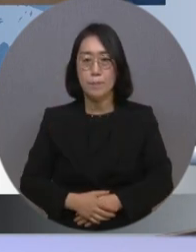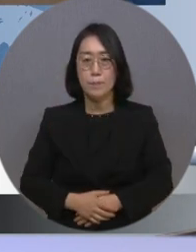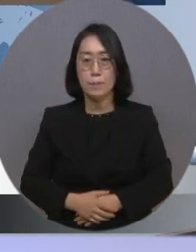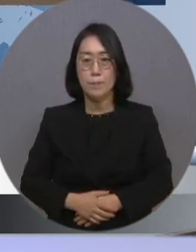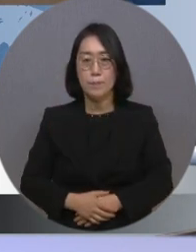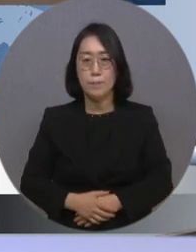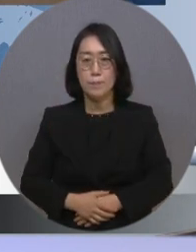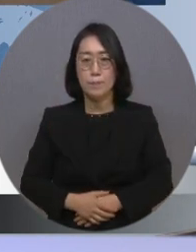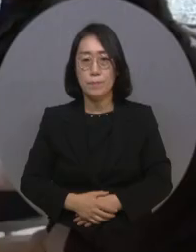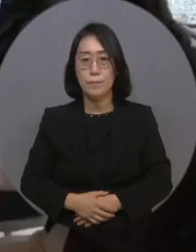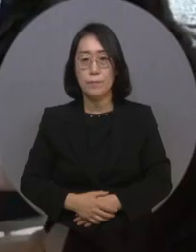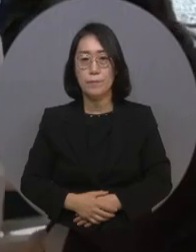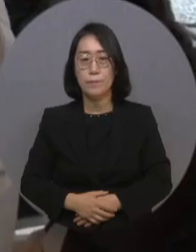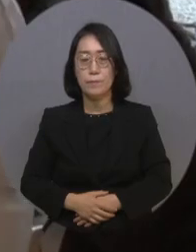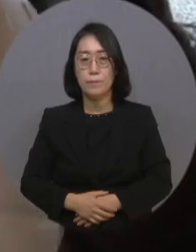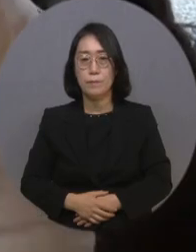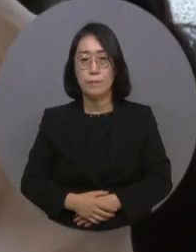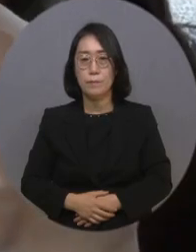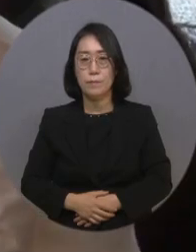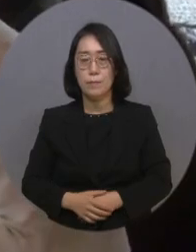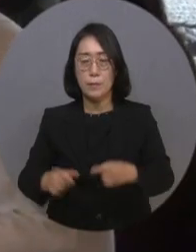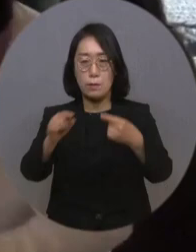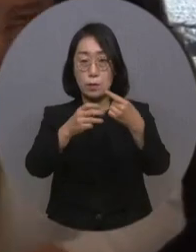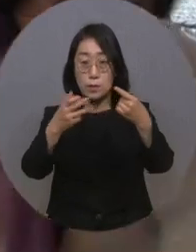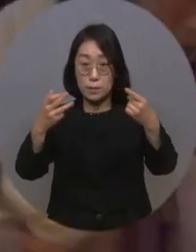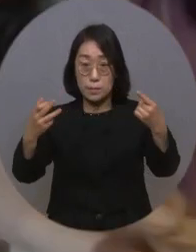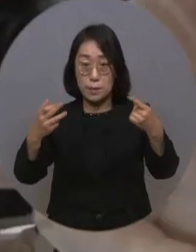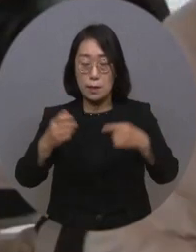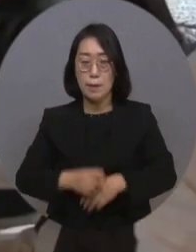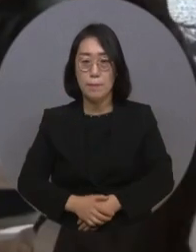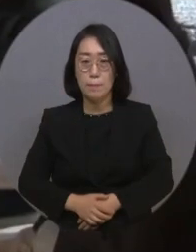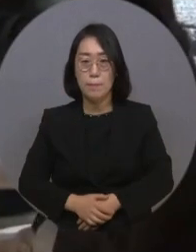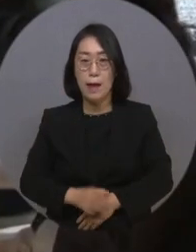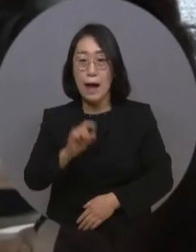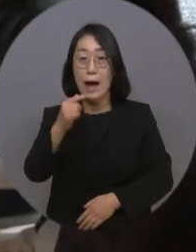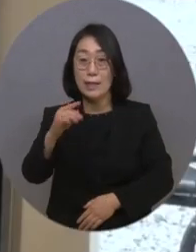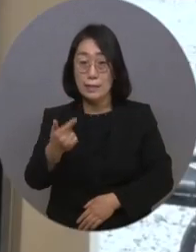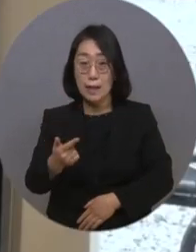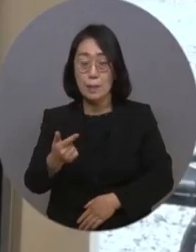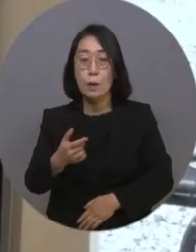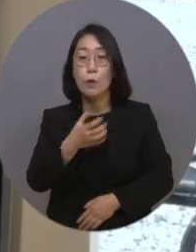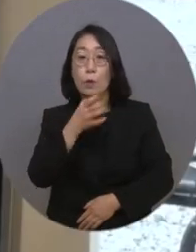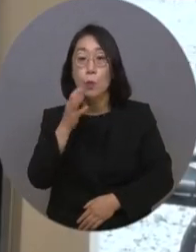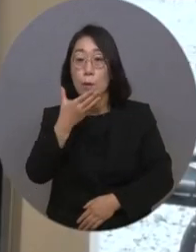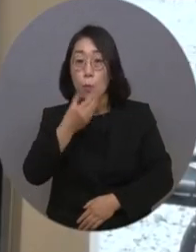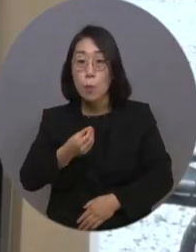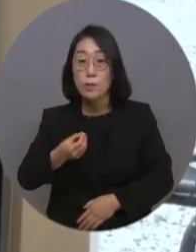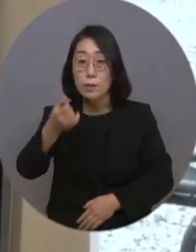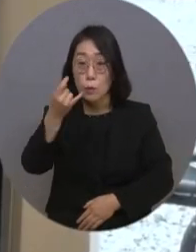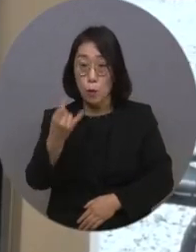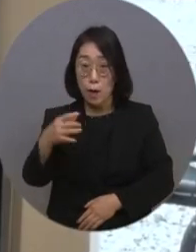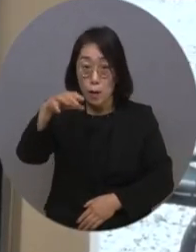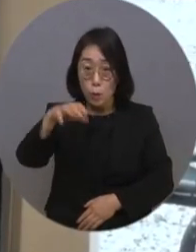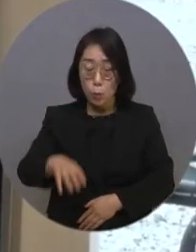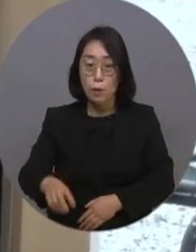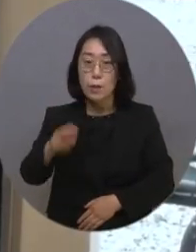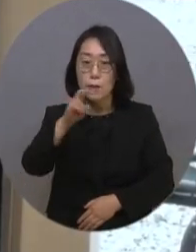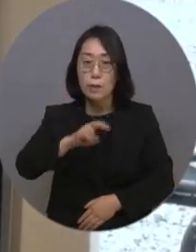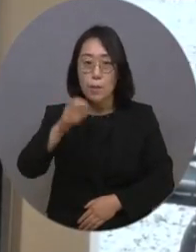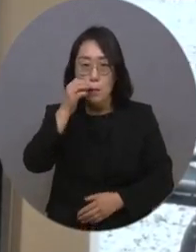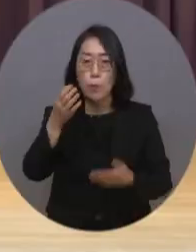기자입니다. 지난 13일 한빛예술단은 아산노인복지관에서 제1회 희망음악회를